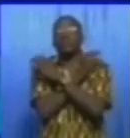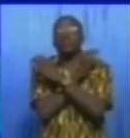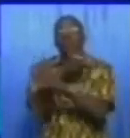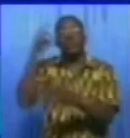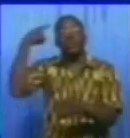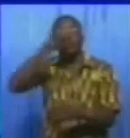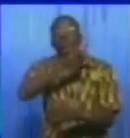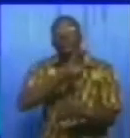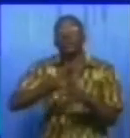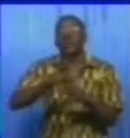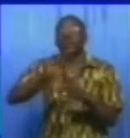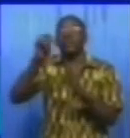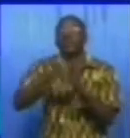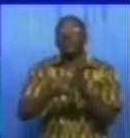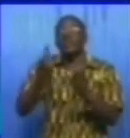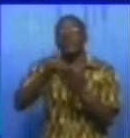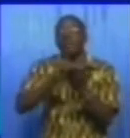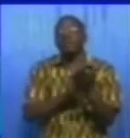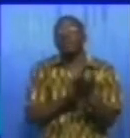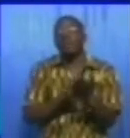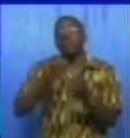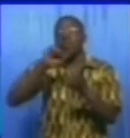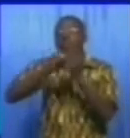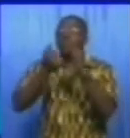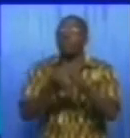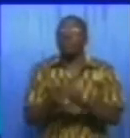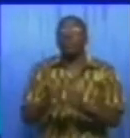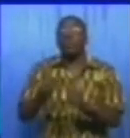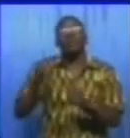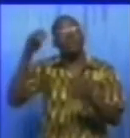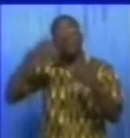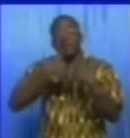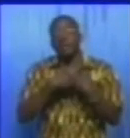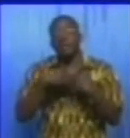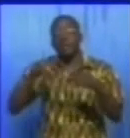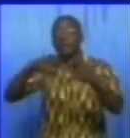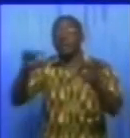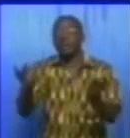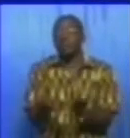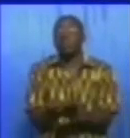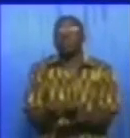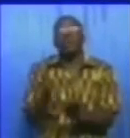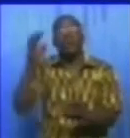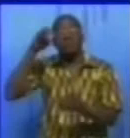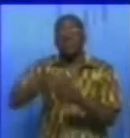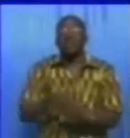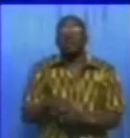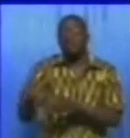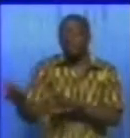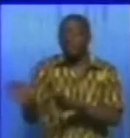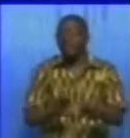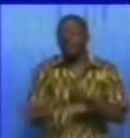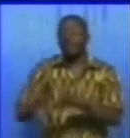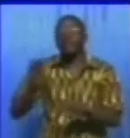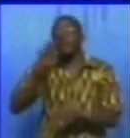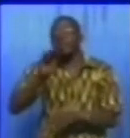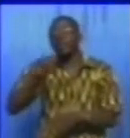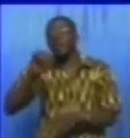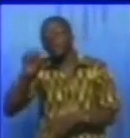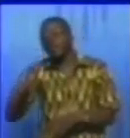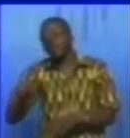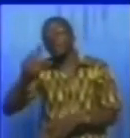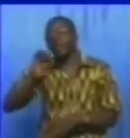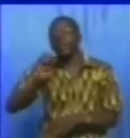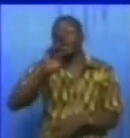l'adéquation formation-emploi, une problématique qui occupe d'ailleurs une place prépondérante dans l'exécution du